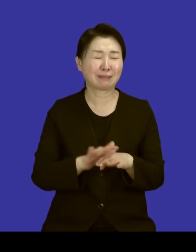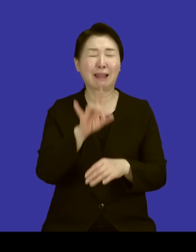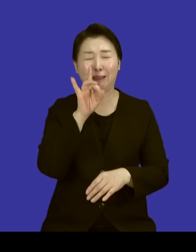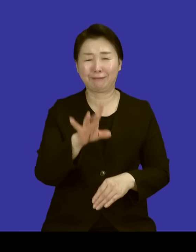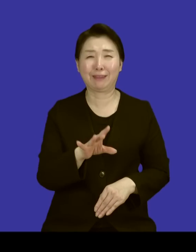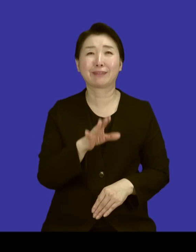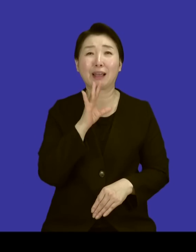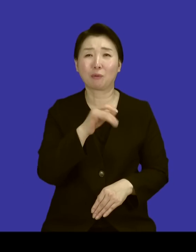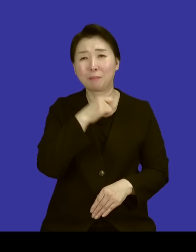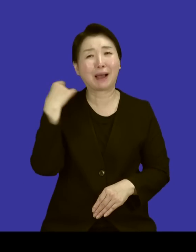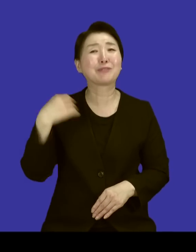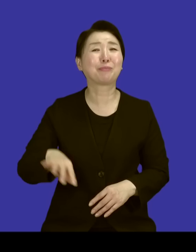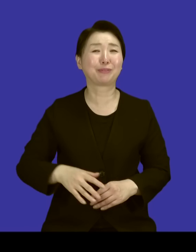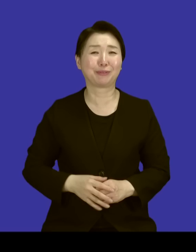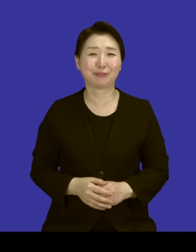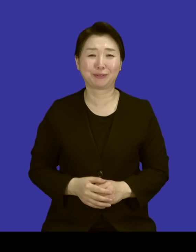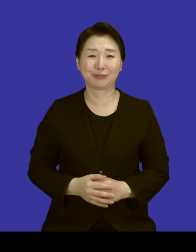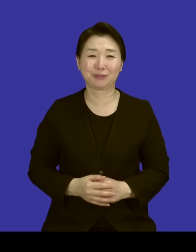없습니다. 맛이 없고